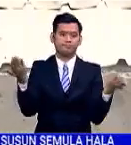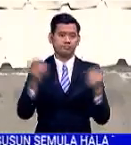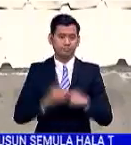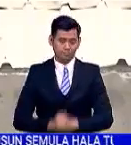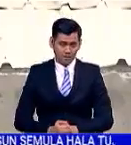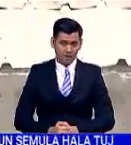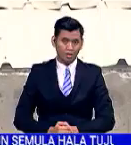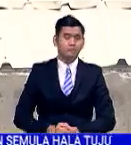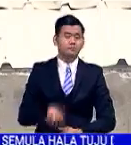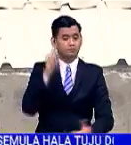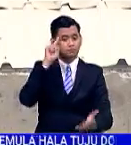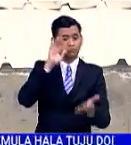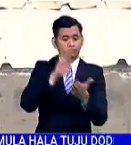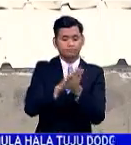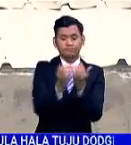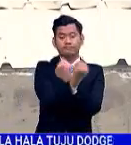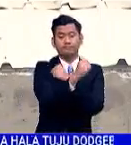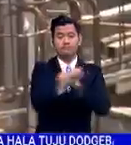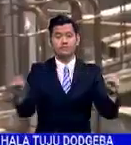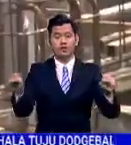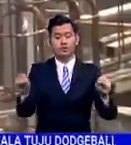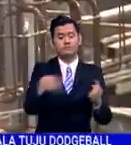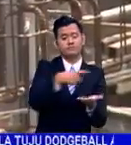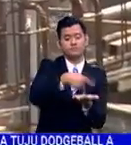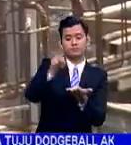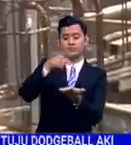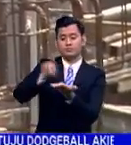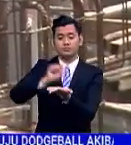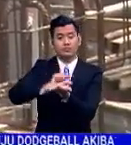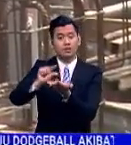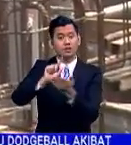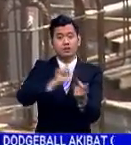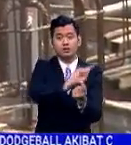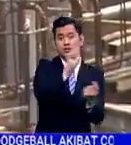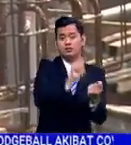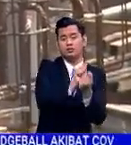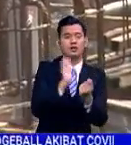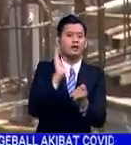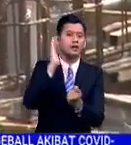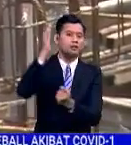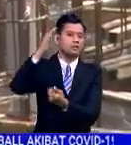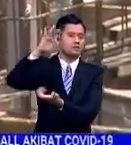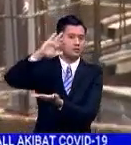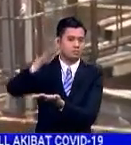Selain itu, pihaknya yakin penyediaan kadar upah dan gaji yang berpatutan akan